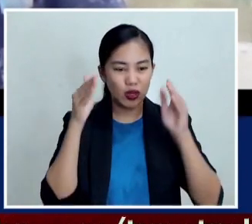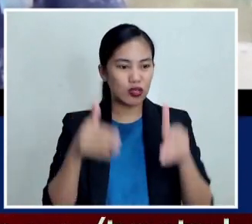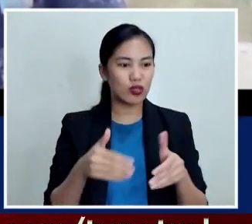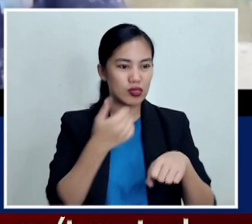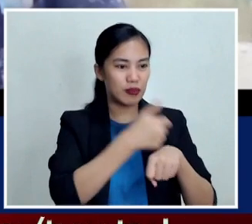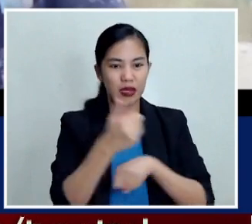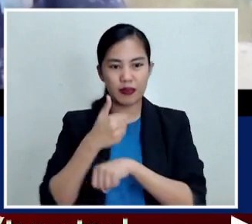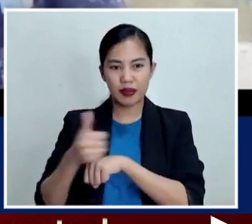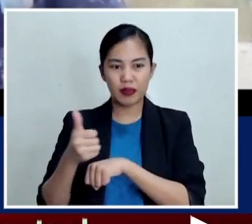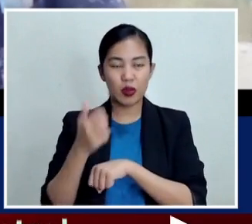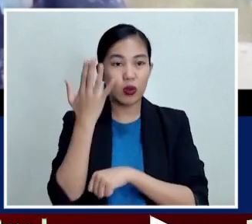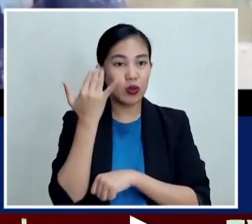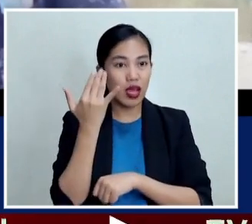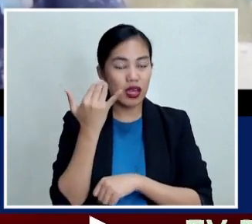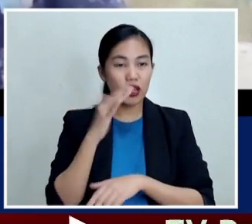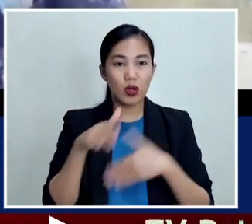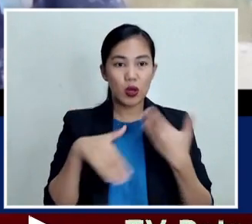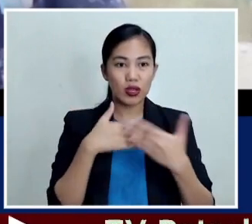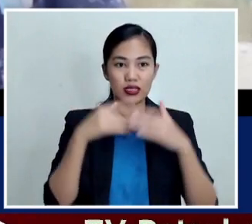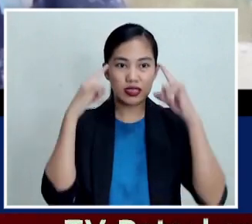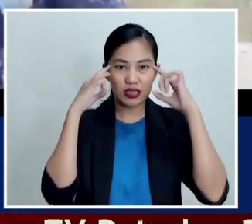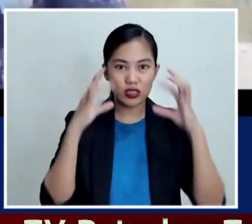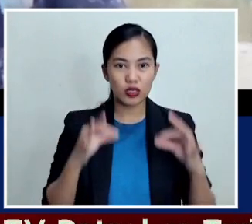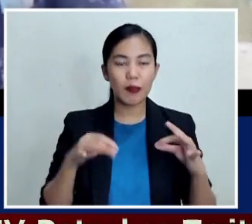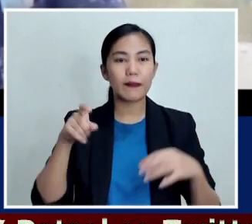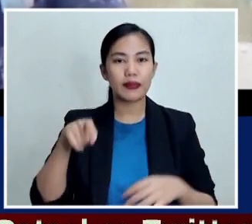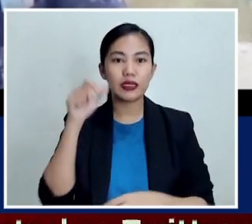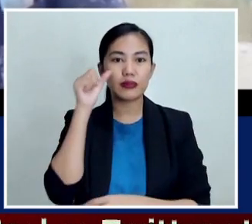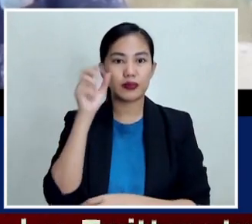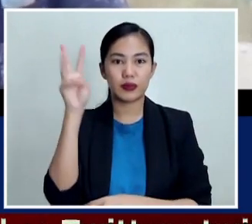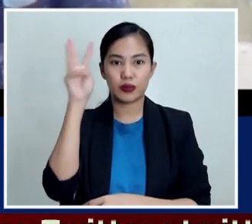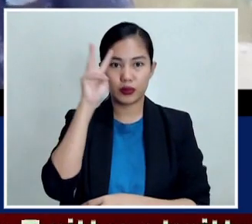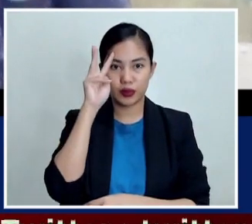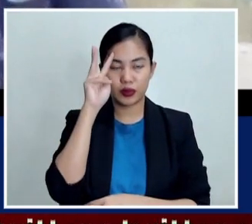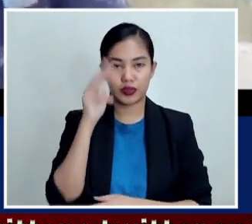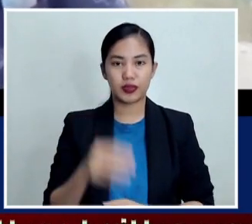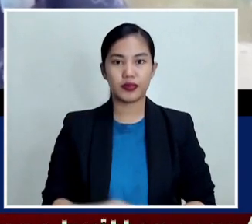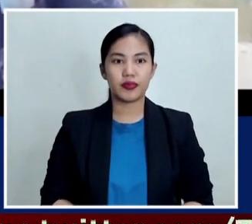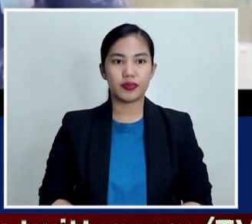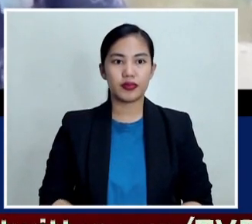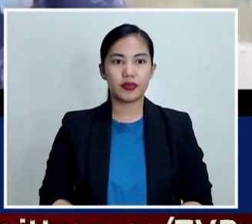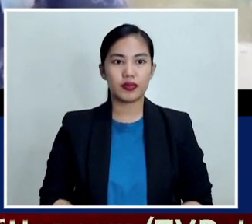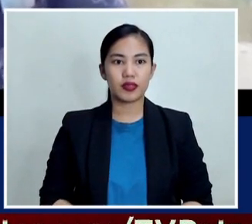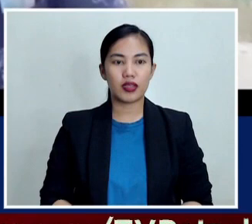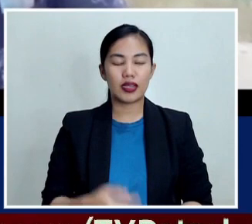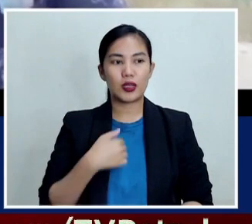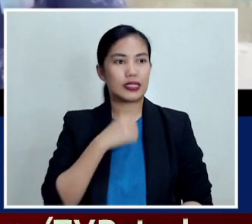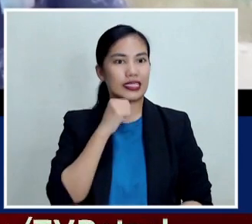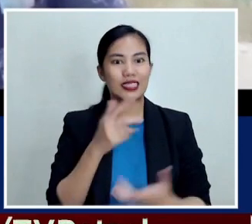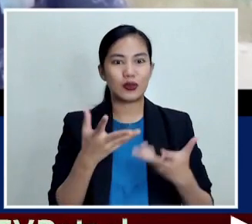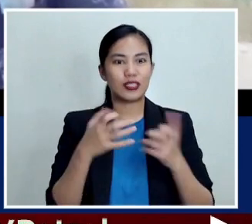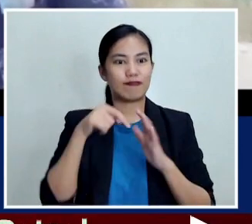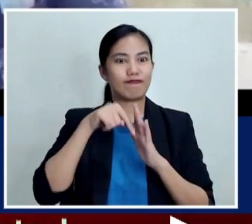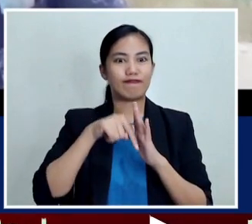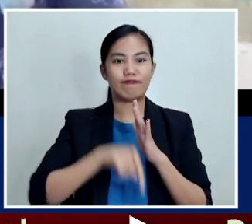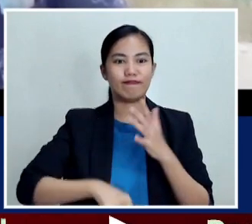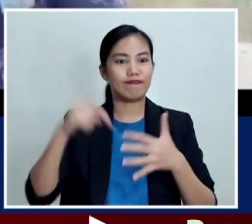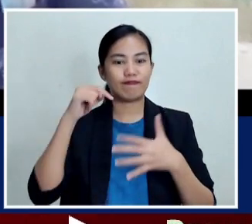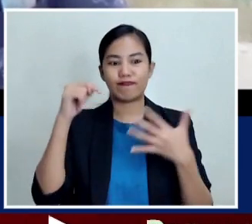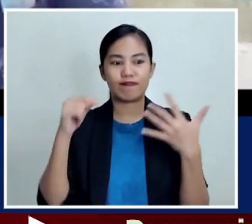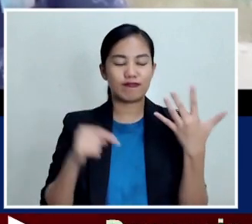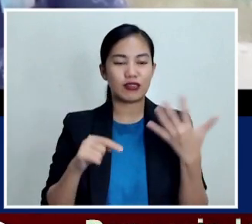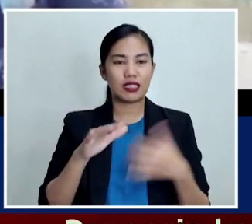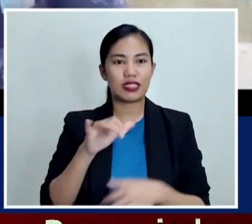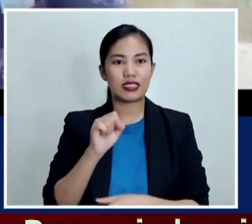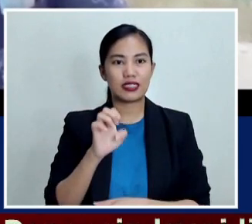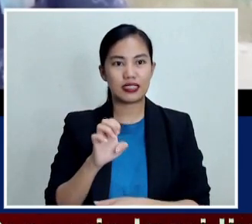ng mulat, 'di ba? Desisyon ng ayoko na mag-go into the details of the case kasi nandun pa nga tayo